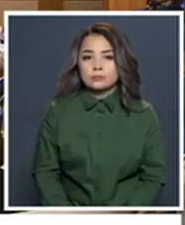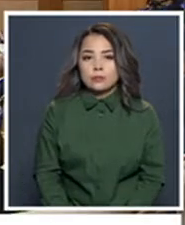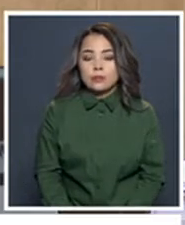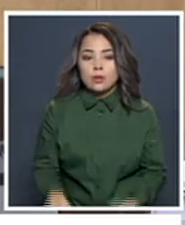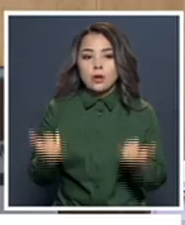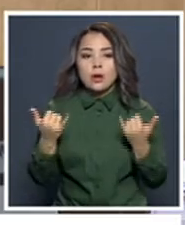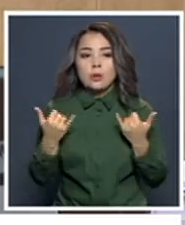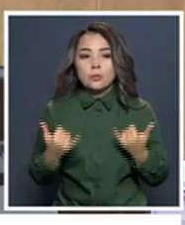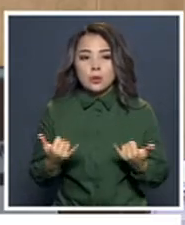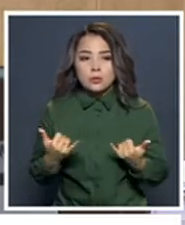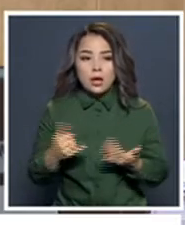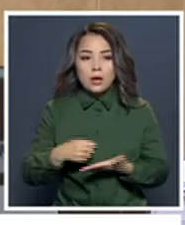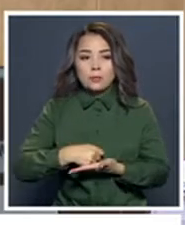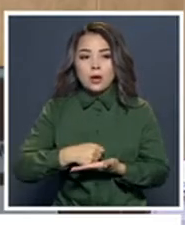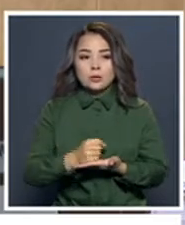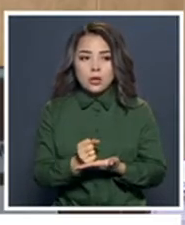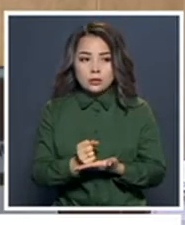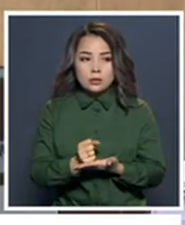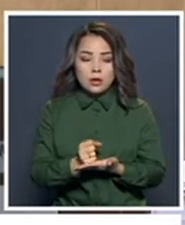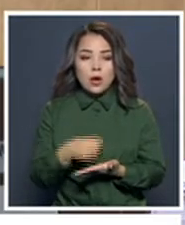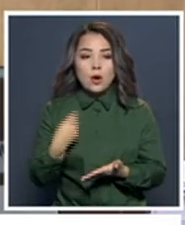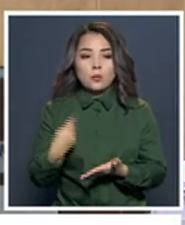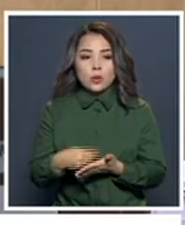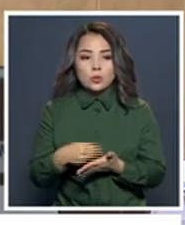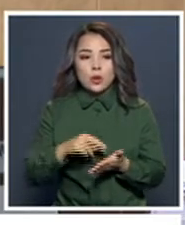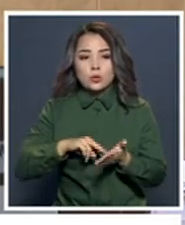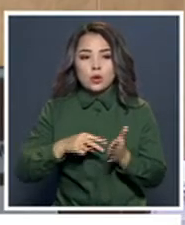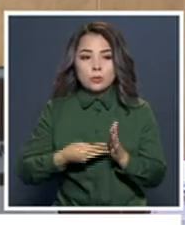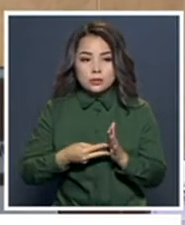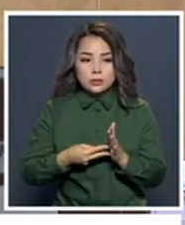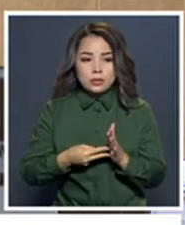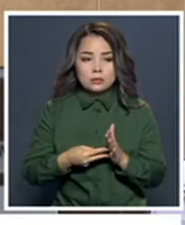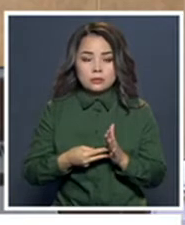Бүгін мақұлданған бюджет жобасында